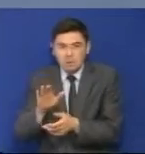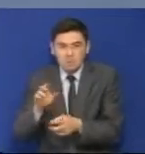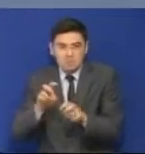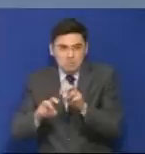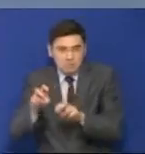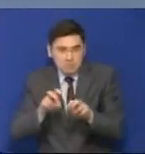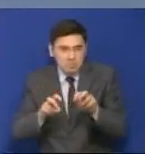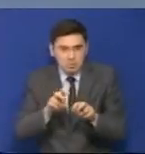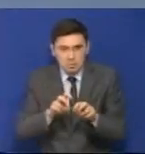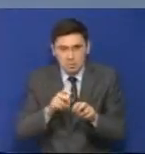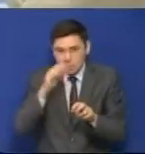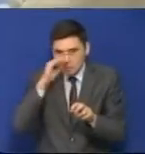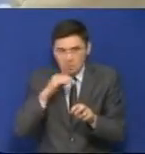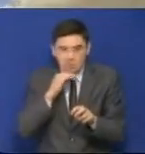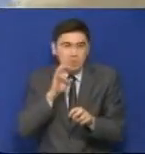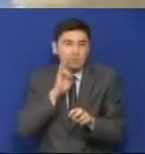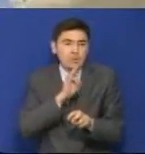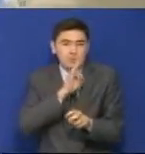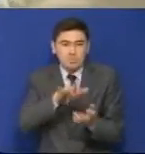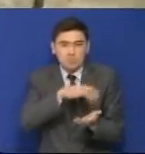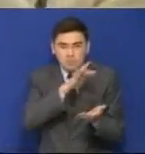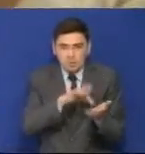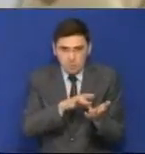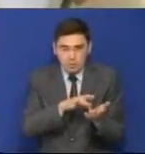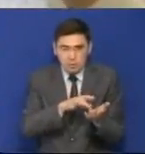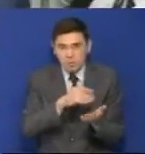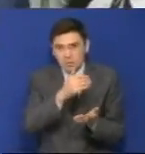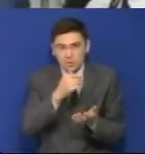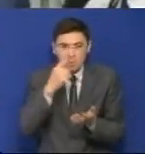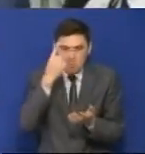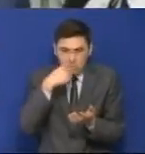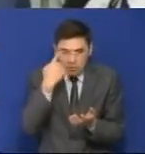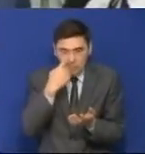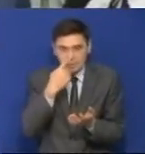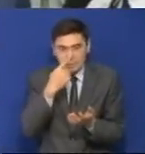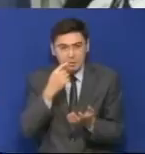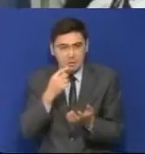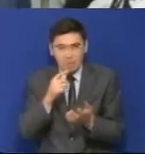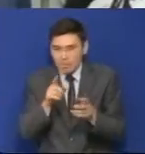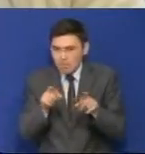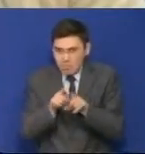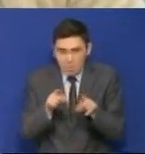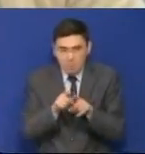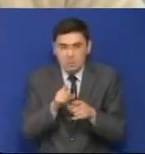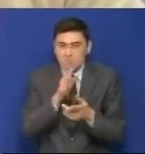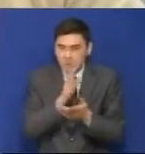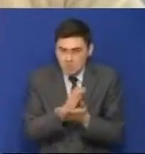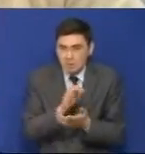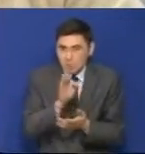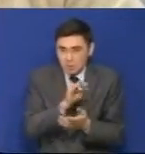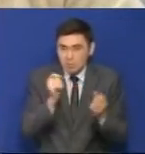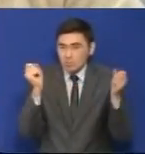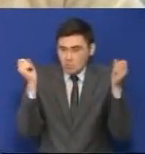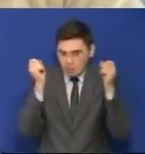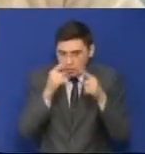іздеудің арқасында әкесі Новосібір қаласында ұлына келбеті мен жасына сай келетін жігіттің тұратынын білген көрінеді. Мәселені